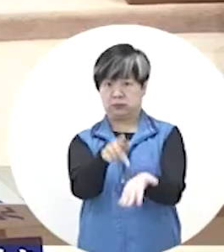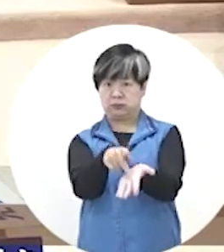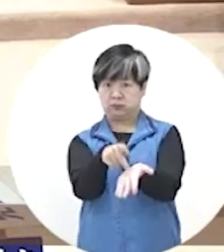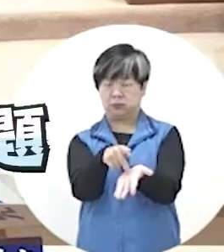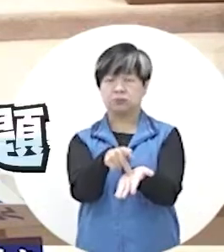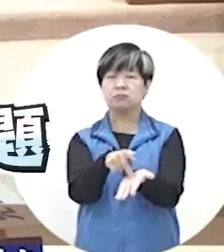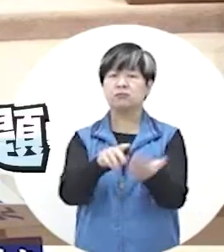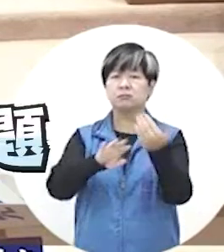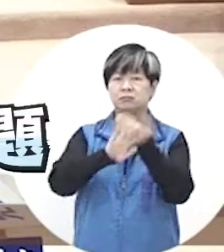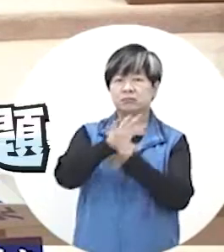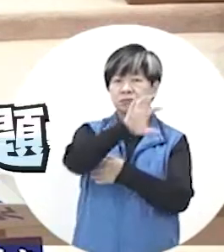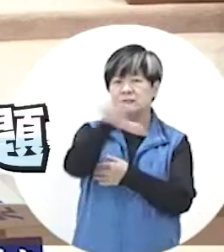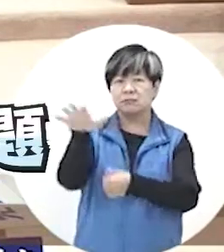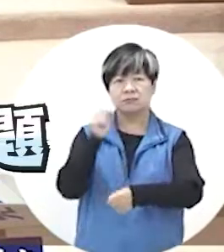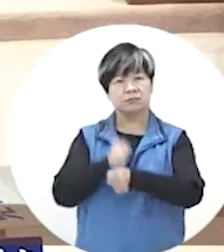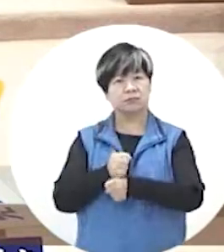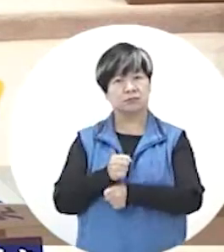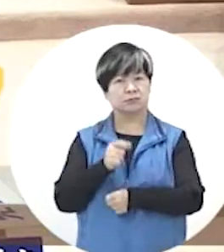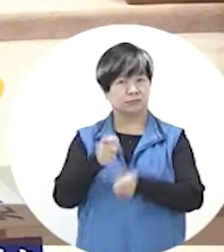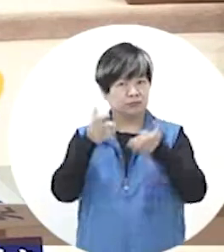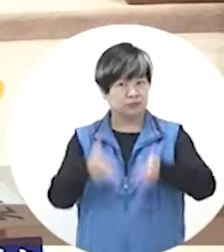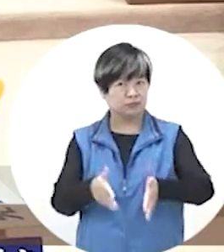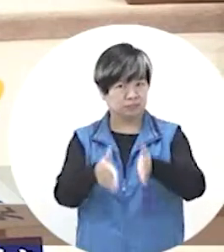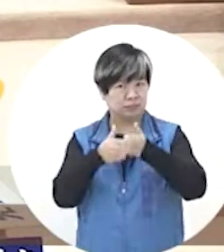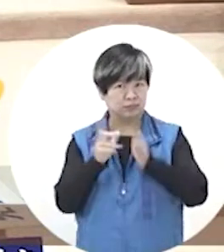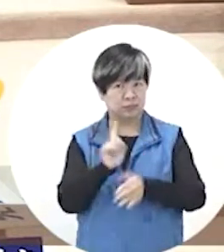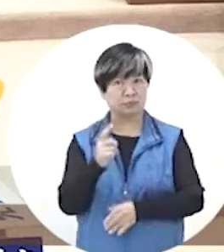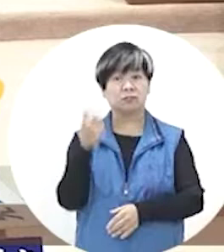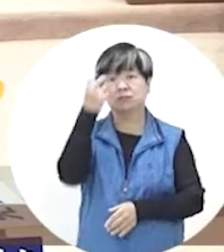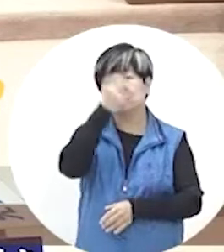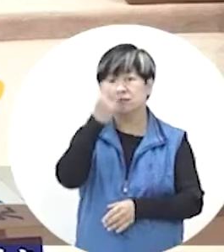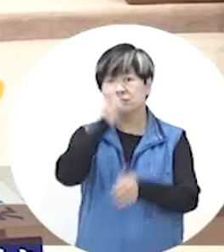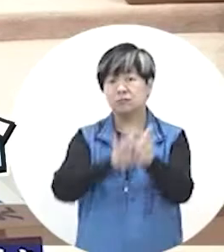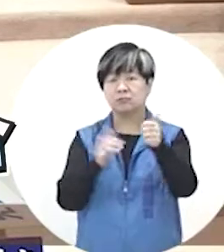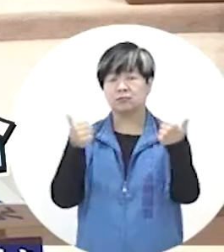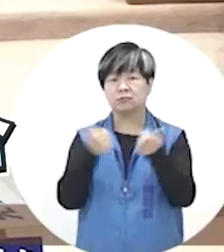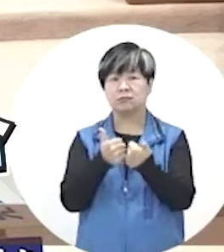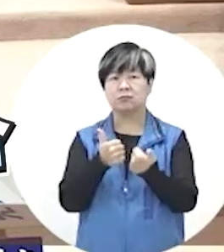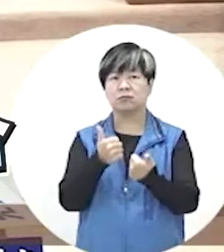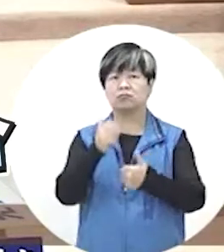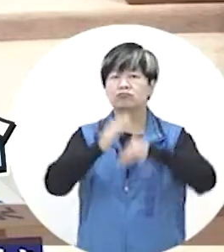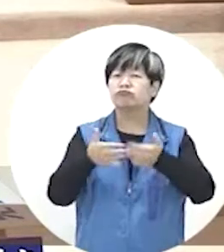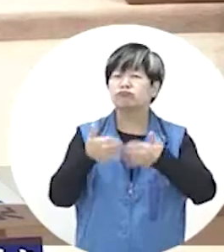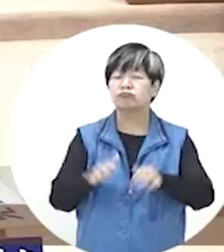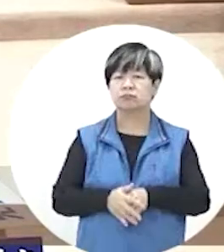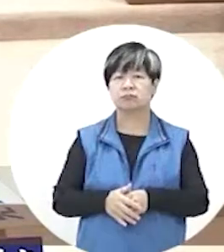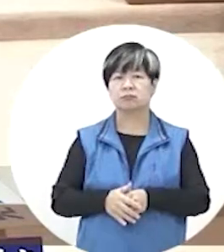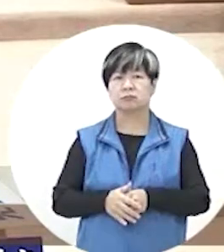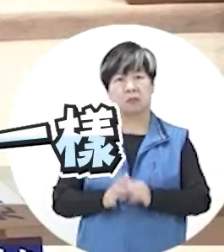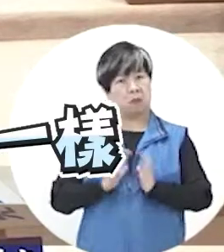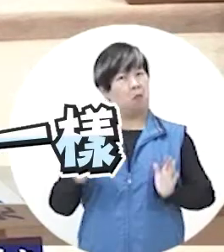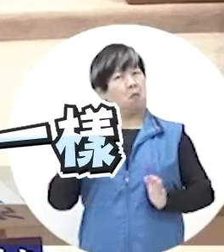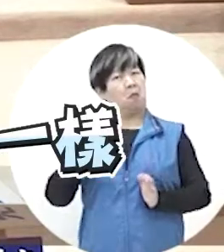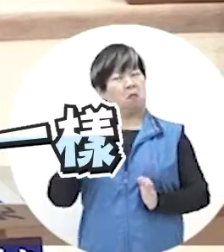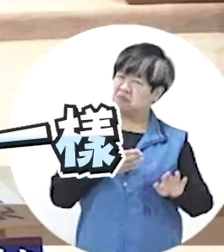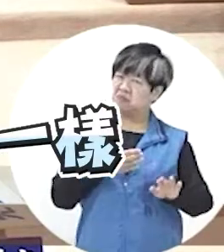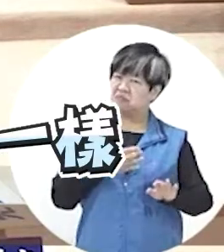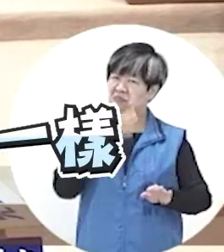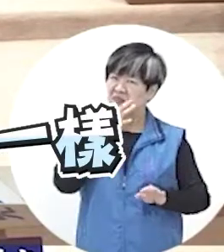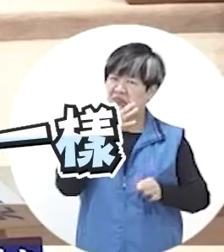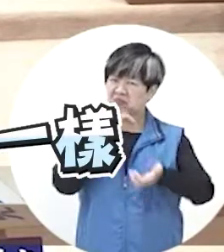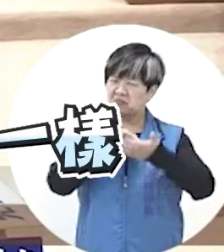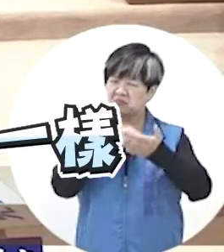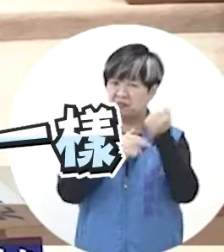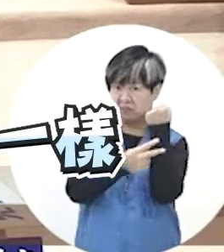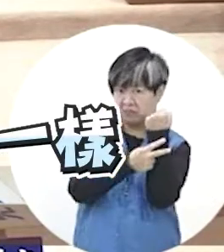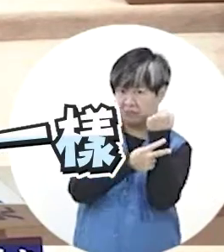他单位做，其实有一个很关键的问题，就是管委会他的配合的程度。有的管委会也许很配合，可是有的管委会他跟里或者是